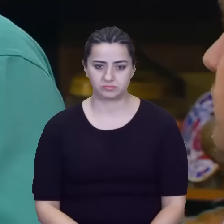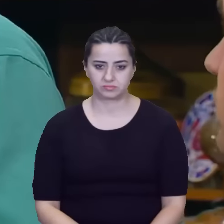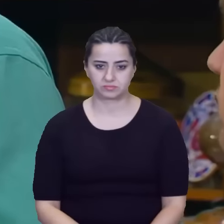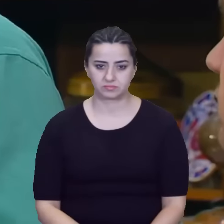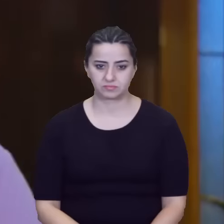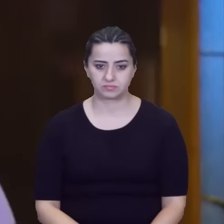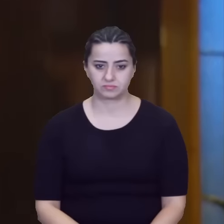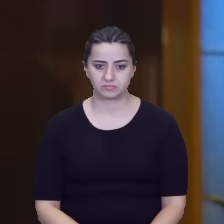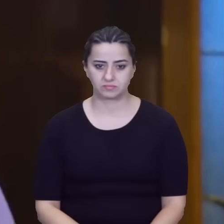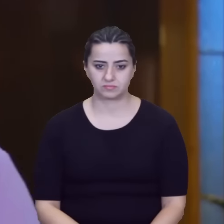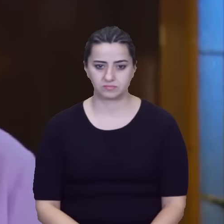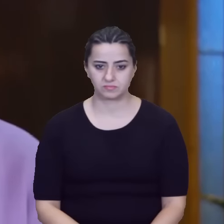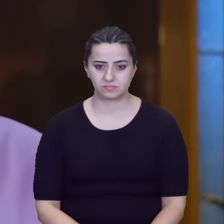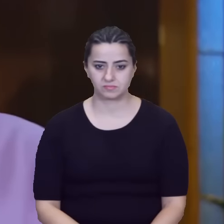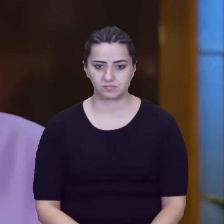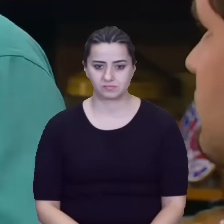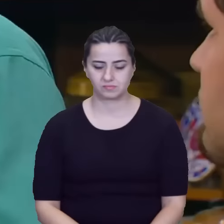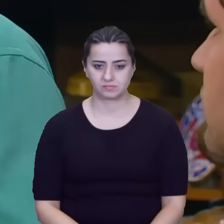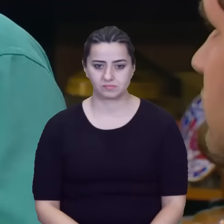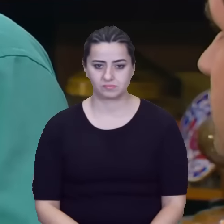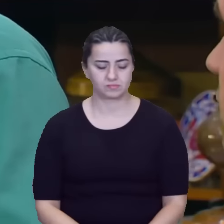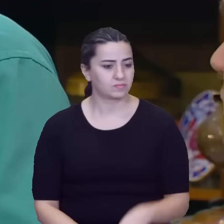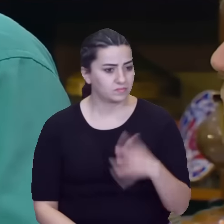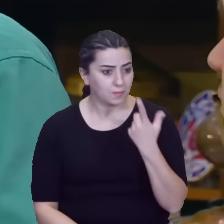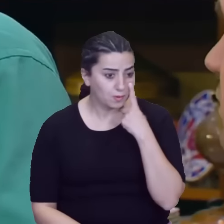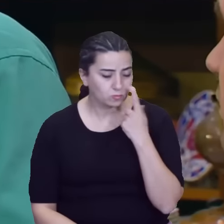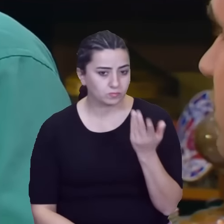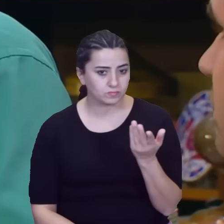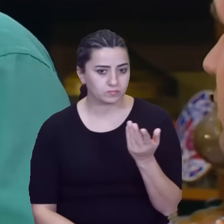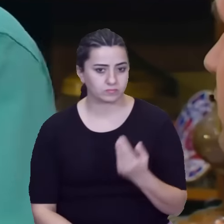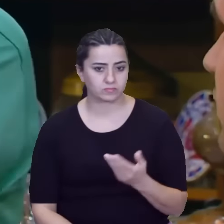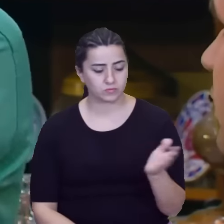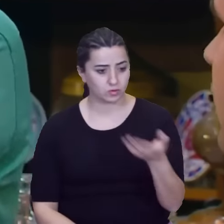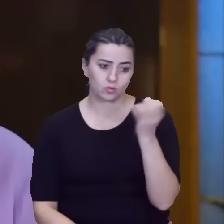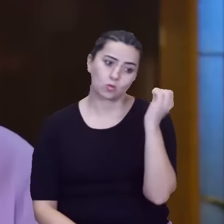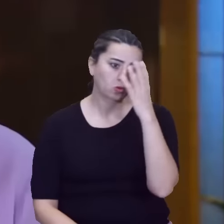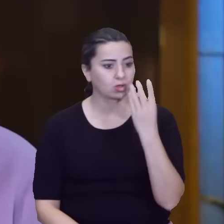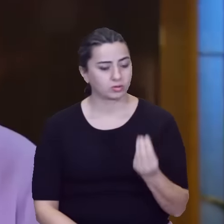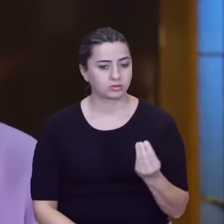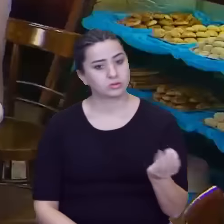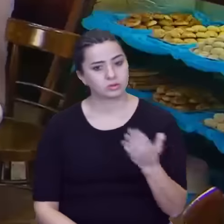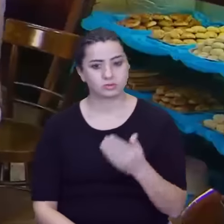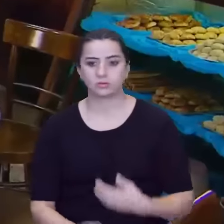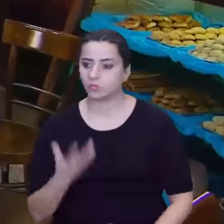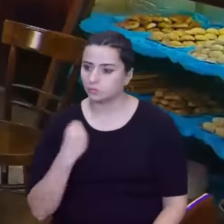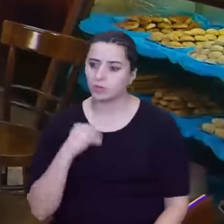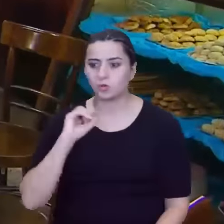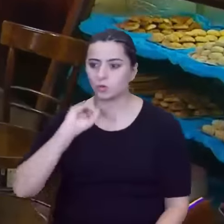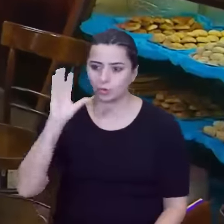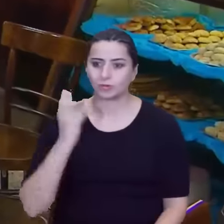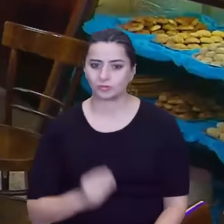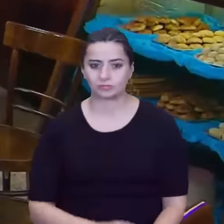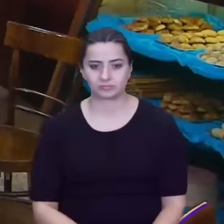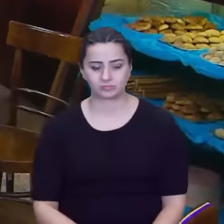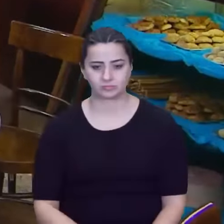Kokladı, Sami gözlerini dikmiş. Ters bakıyor. Niye bakıyorsun? Hadi gönder. Hadi. Tamam, yolladım.